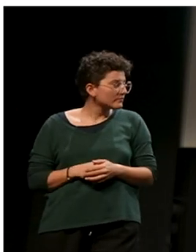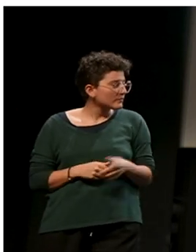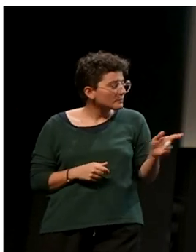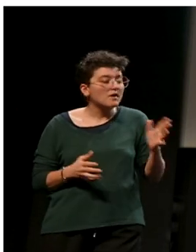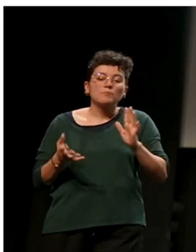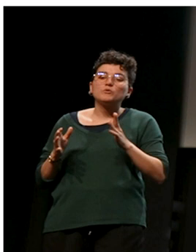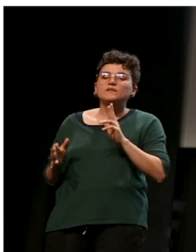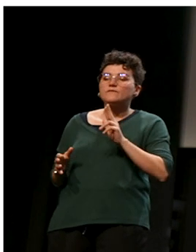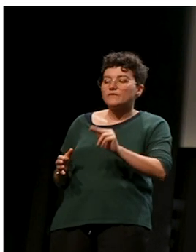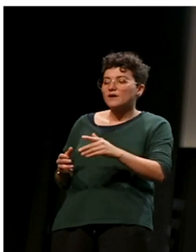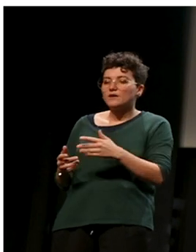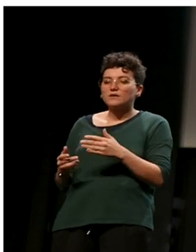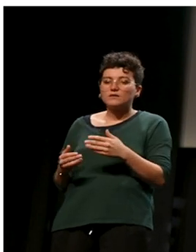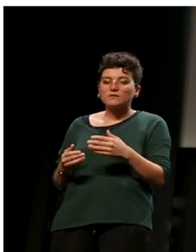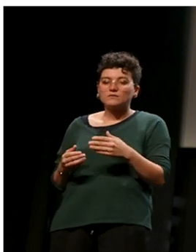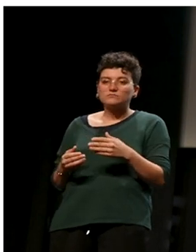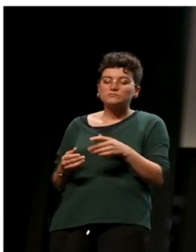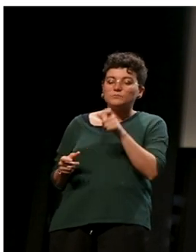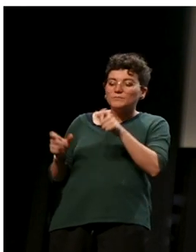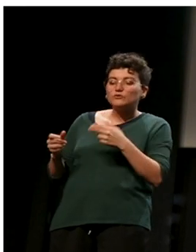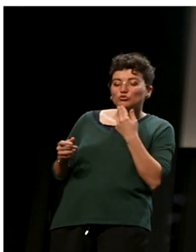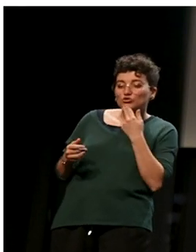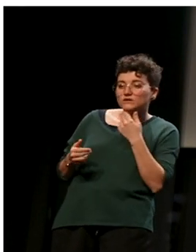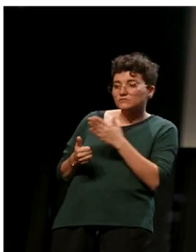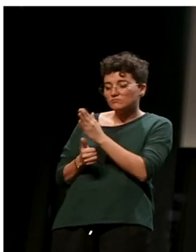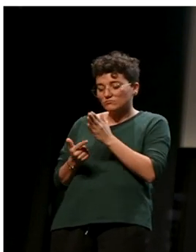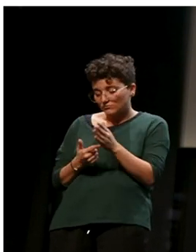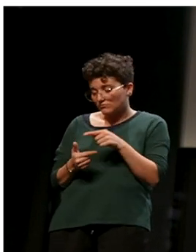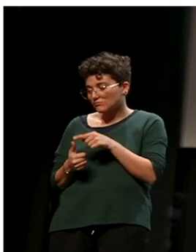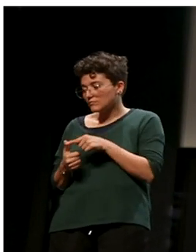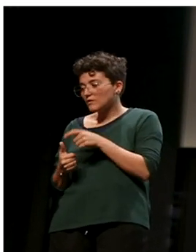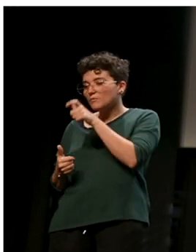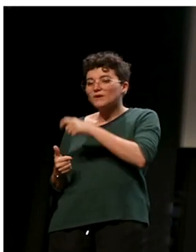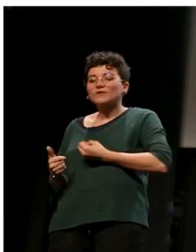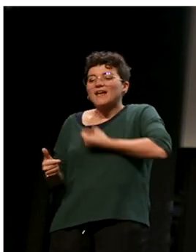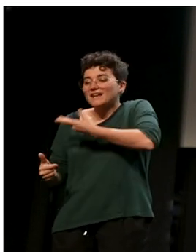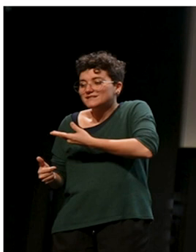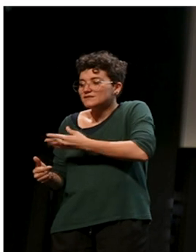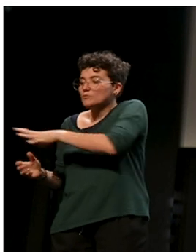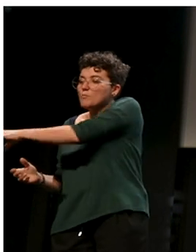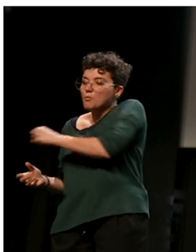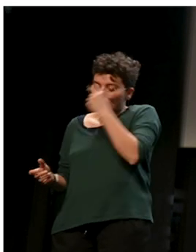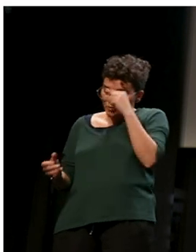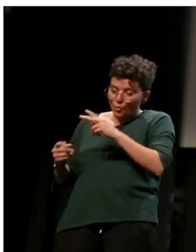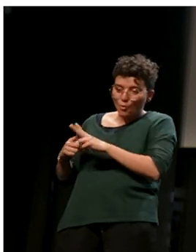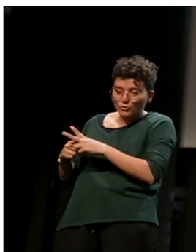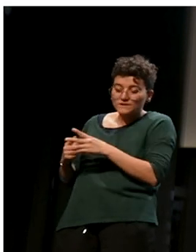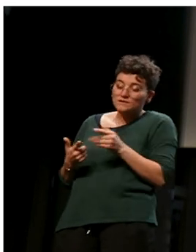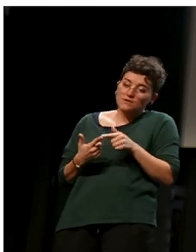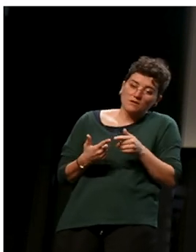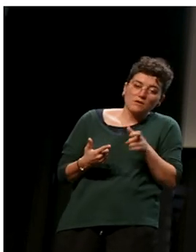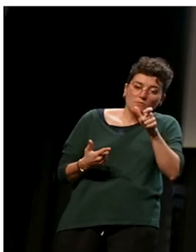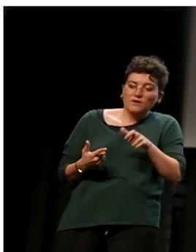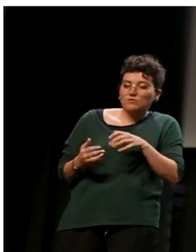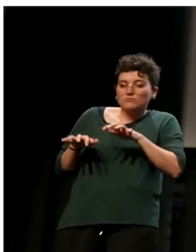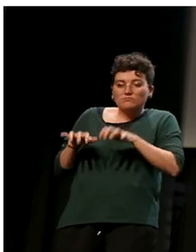les utilisateurs, comme tu en parles, Étienne, c'est-à-dire les artistes qui s'en servent eux-mêmes comme d'un outil et qui le retravaillent, et puis les prompteurs,